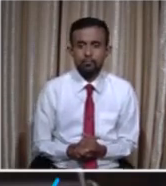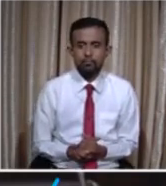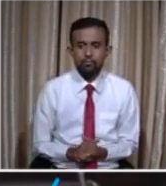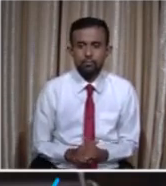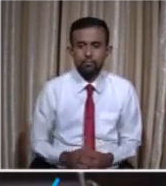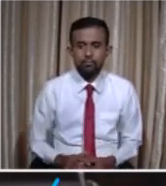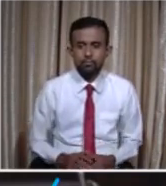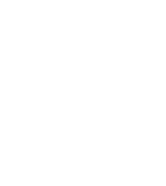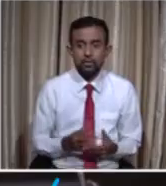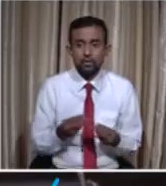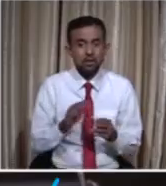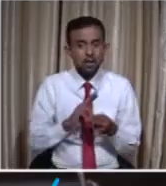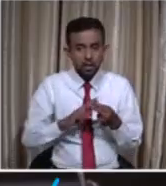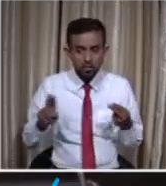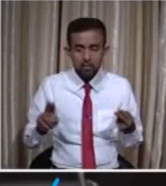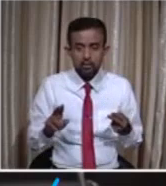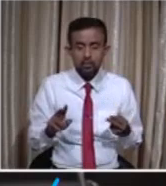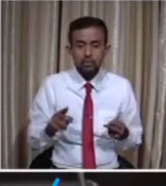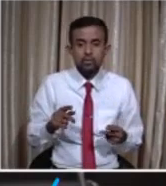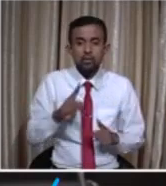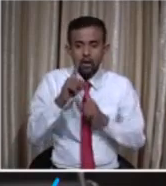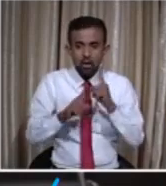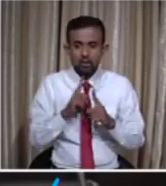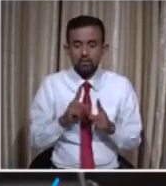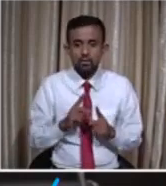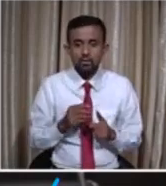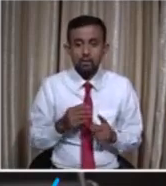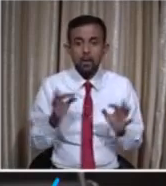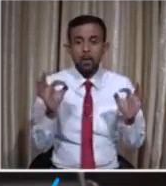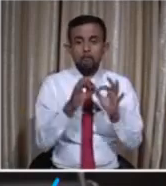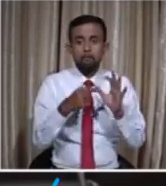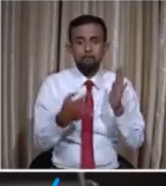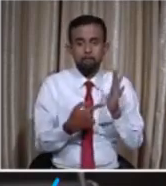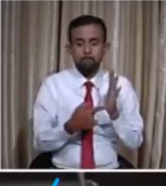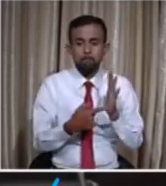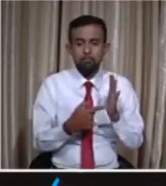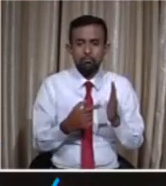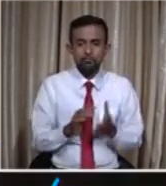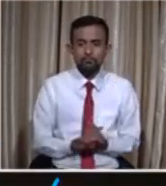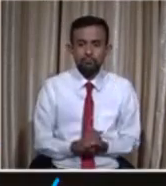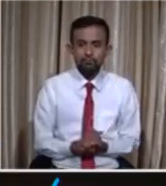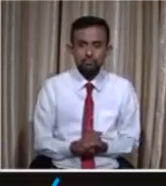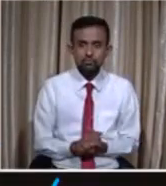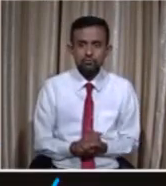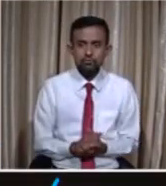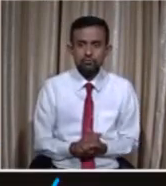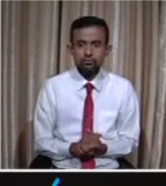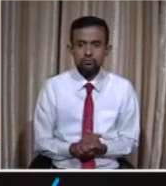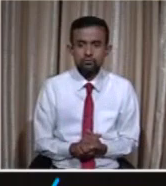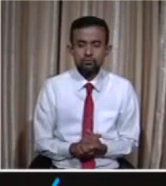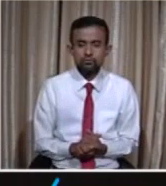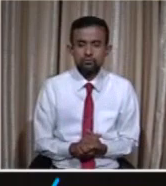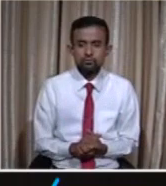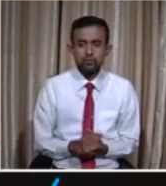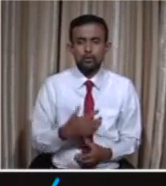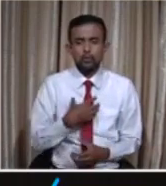හැම දේවල් කරන්න එපා කියලා. එතුමාගේ ගැනත් අපි කතා කරනවා නම් බටලන්දේ රිපෝට් එක වගේ දේවල් මේ අතර අගමැතිවරයා